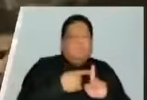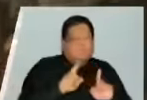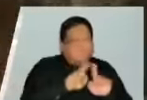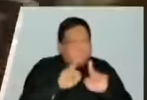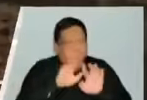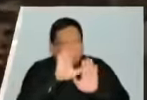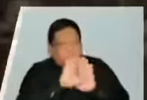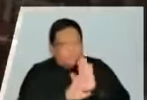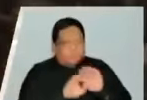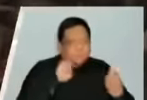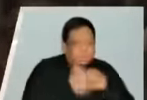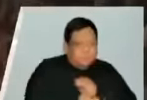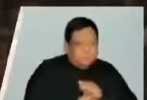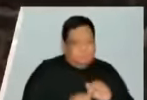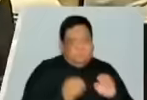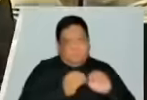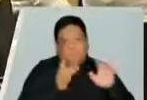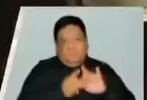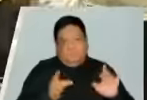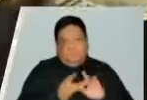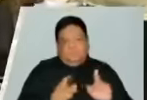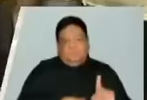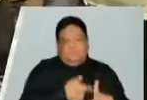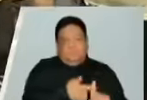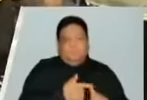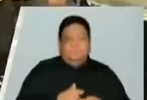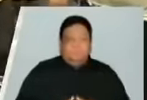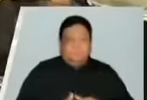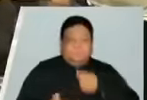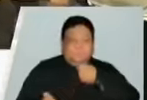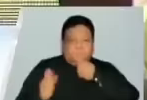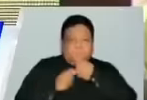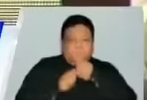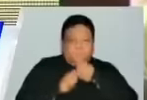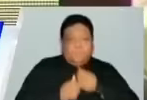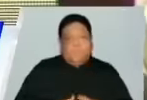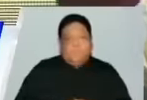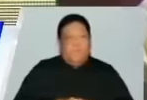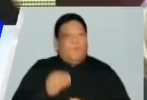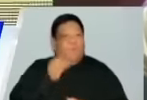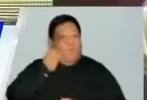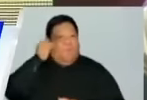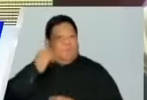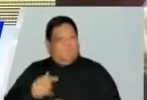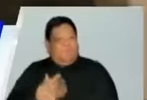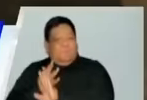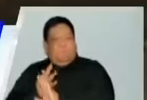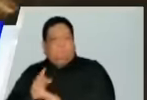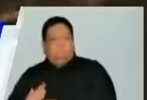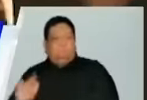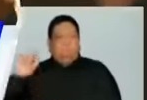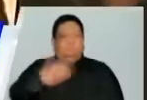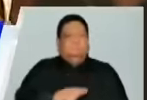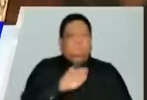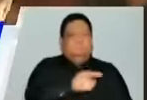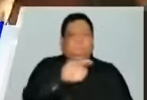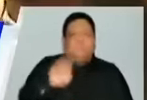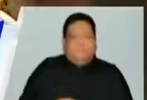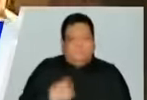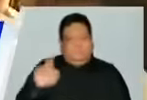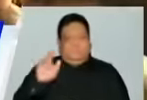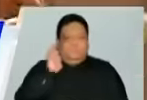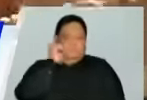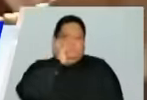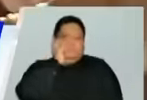Mula Davao City, lumipad pa Maynila si dating Pangulong Rodrigo Duterte para dumalo sa 7th araw na prayer vigil sa